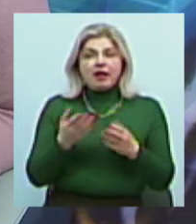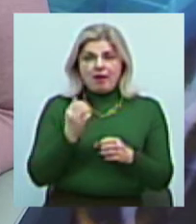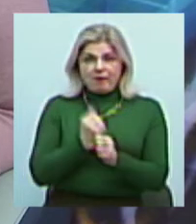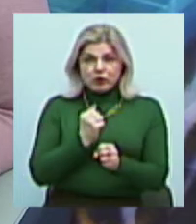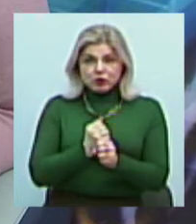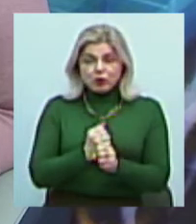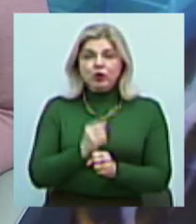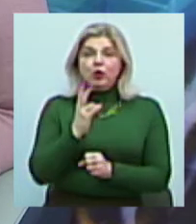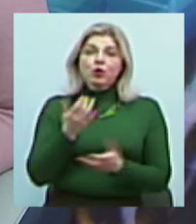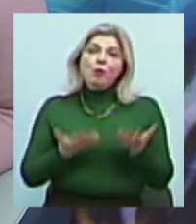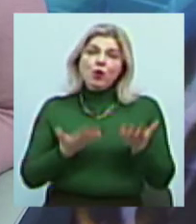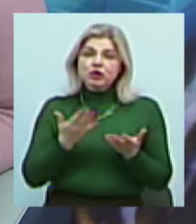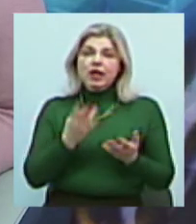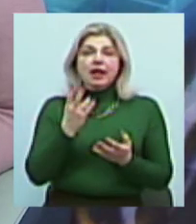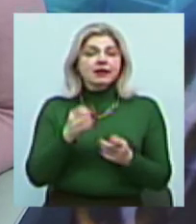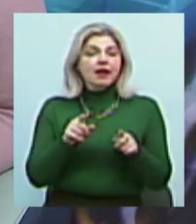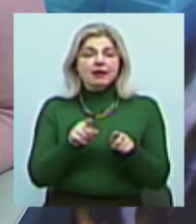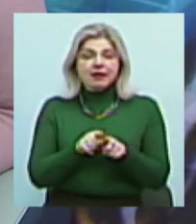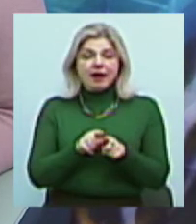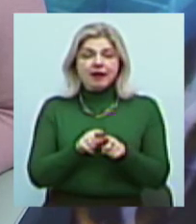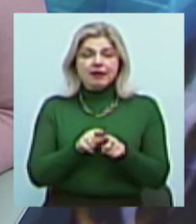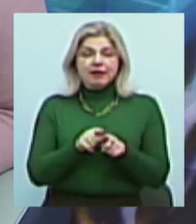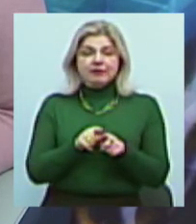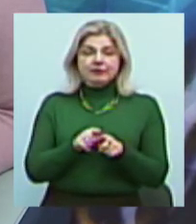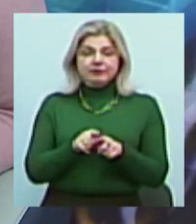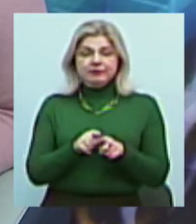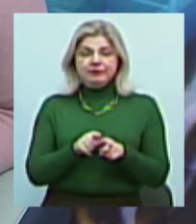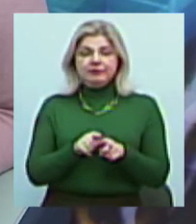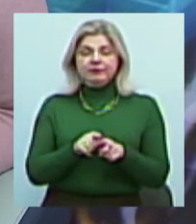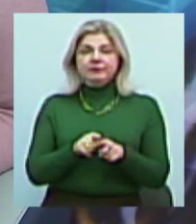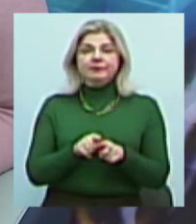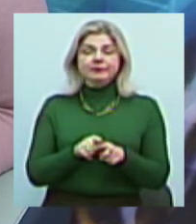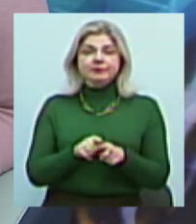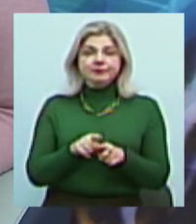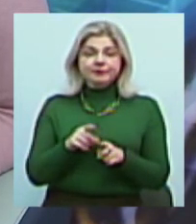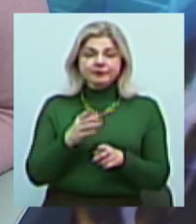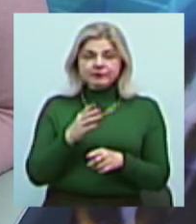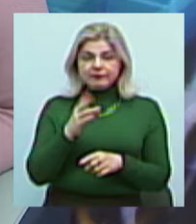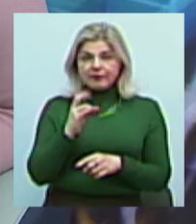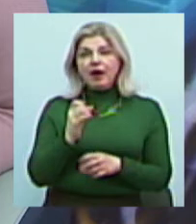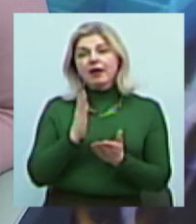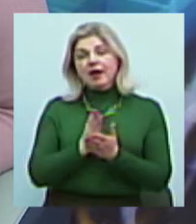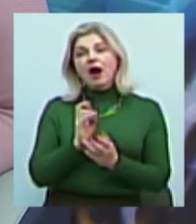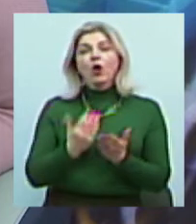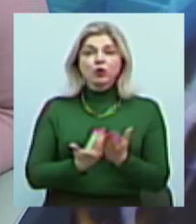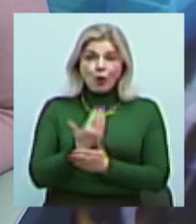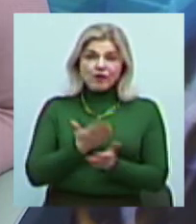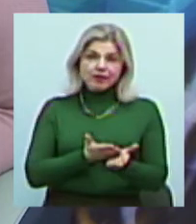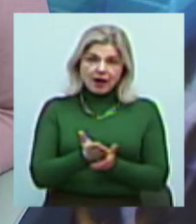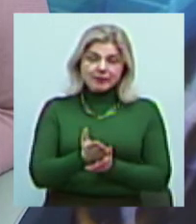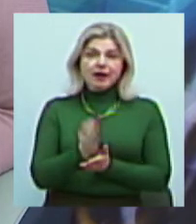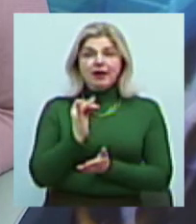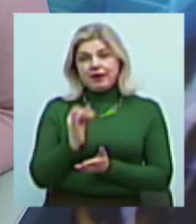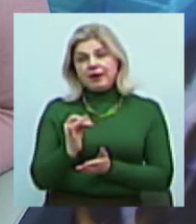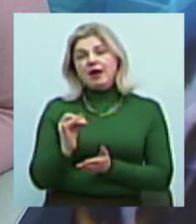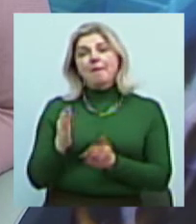функціонують, але, можливо, не з тим функціоналом, яким передбачається в даному центрі. Тому є як нові напрямки, так і ті напрямки,